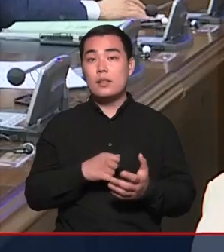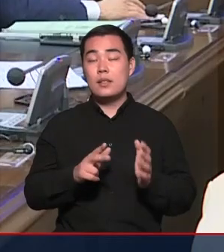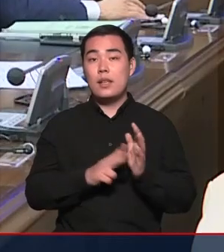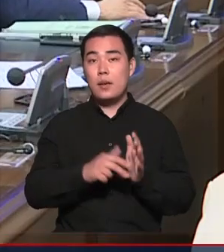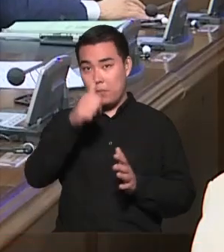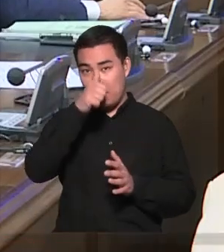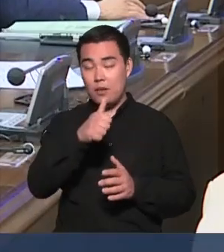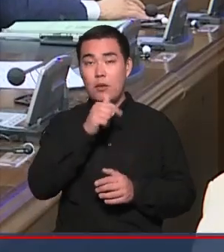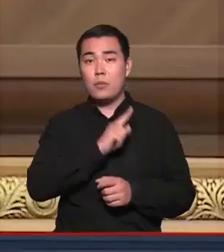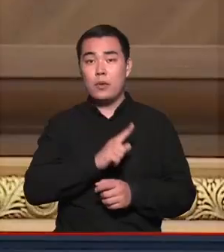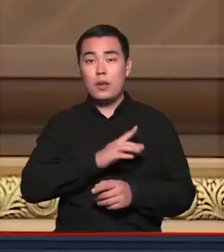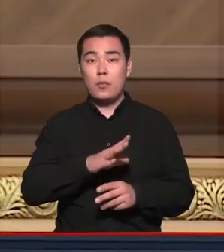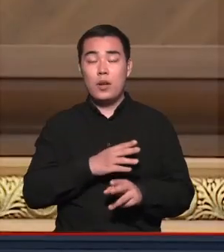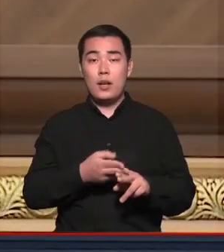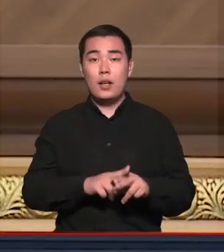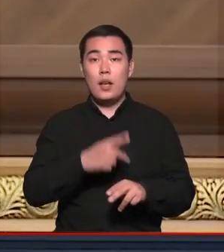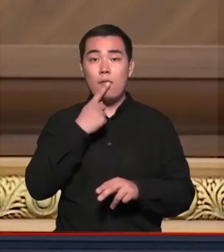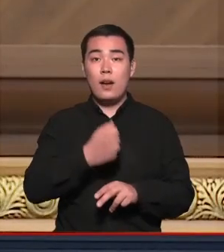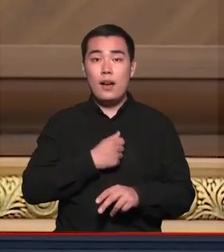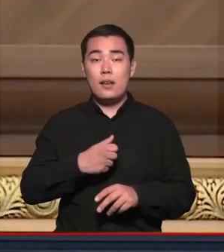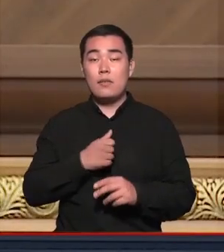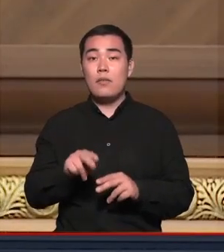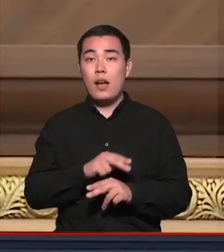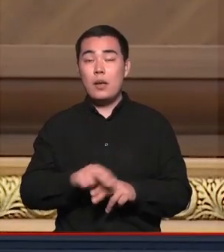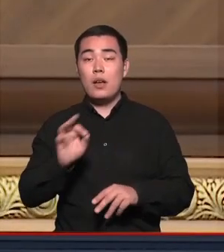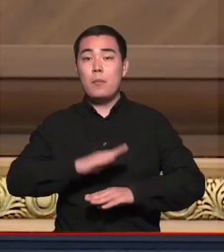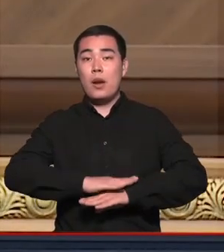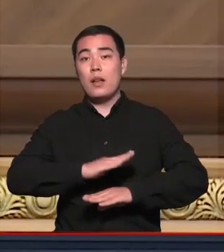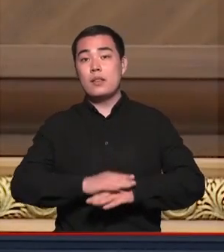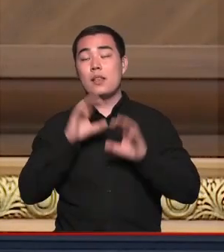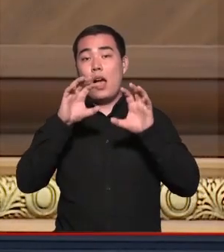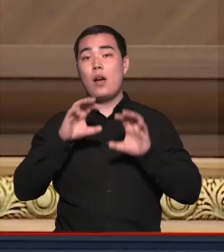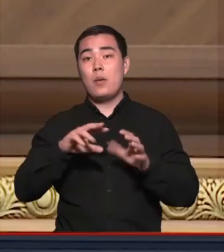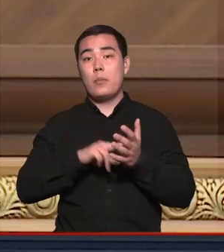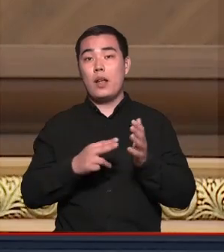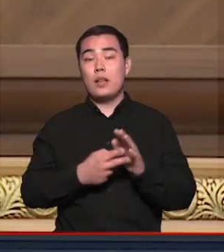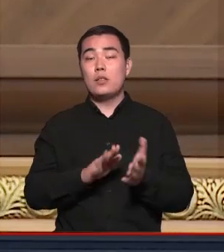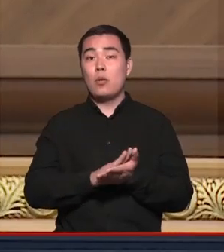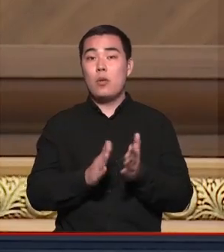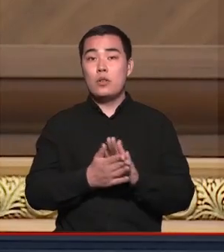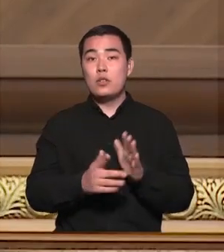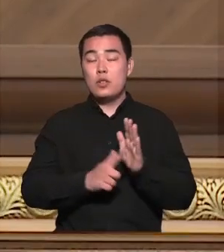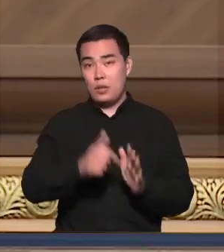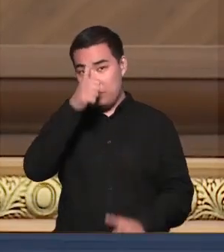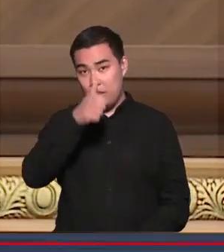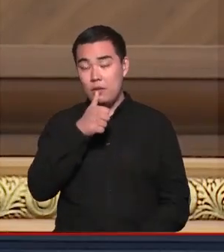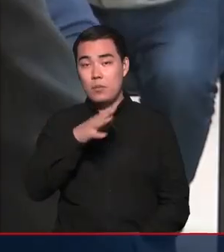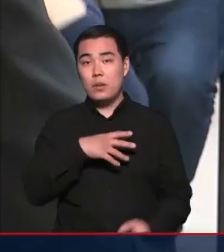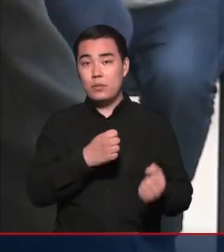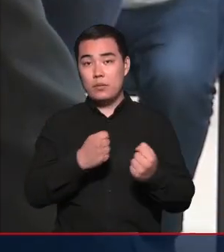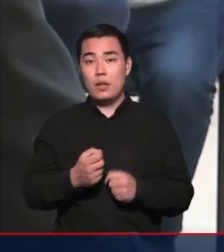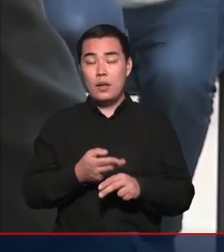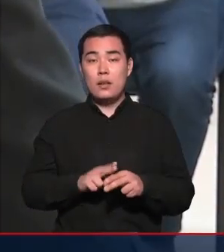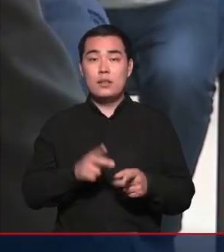айға дейін күтуге тура келді. Әскери патриоттық тәрбие туралы заң жобасы бойынша қорытындыдан келісу 7 айға дейін созылып кетті.